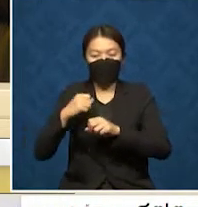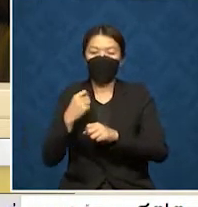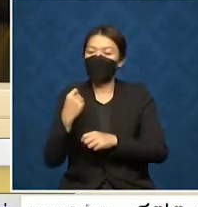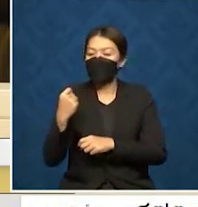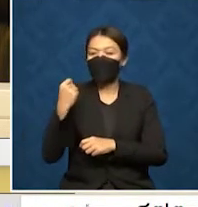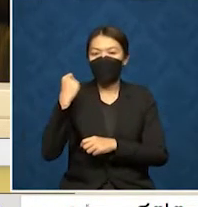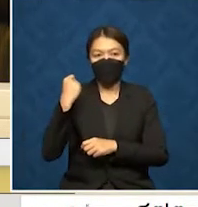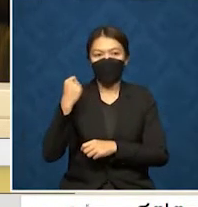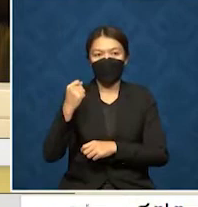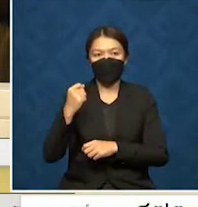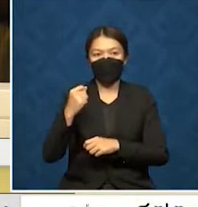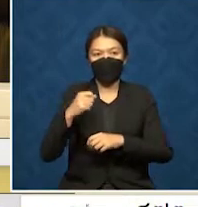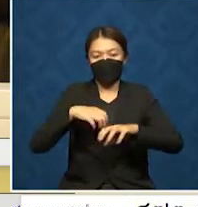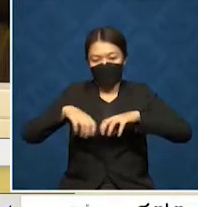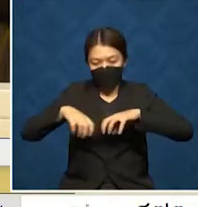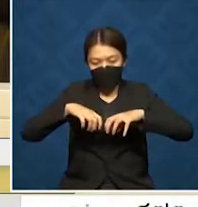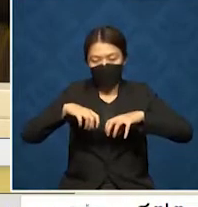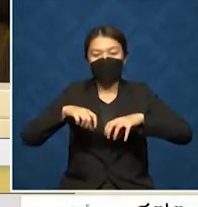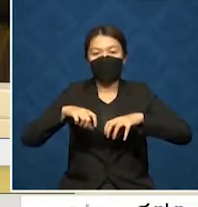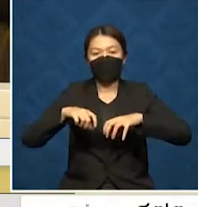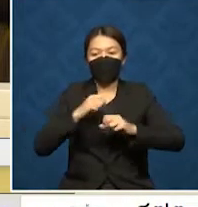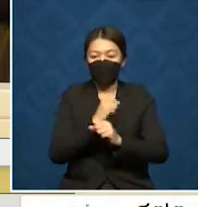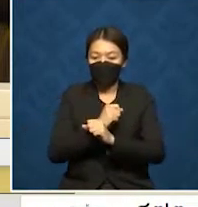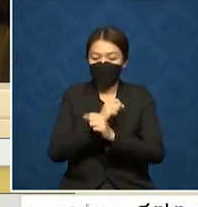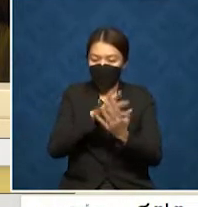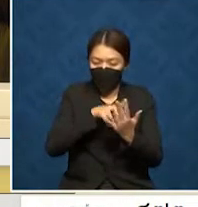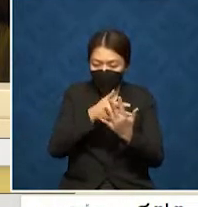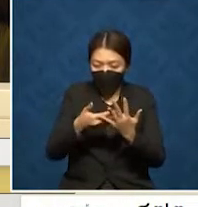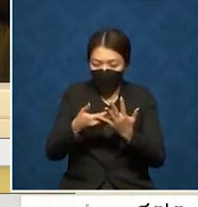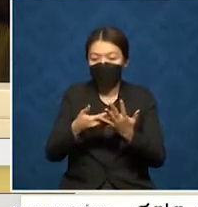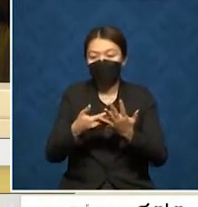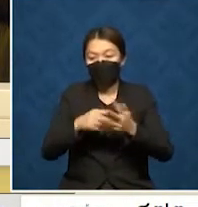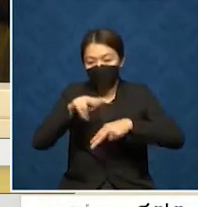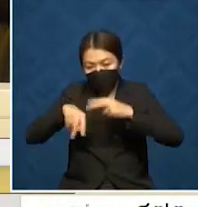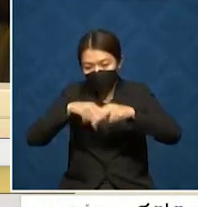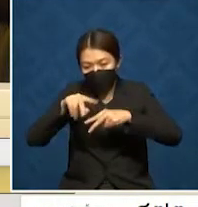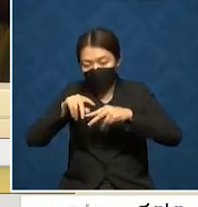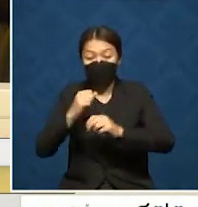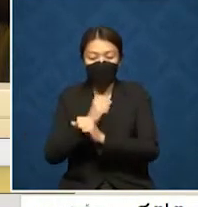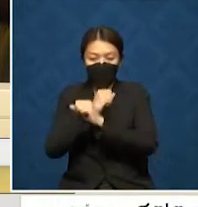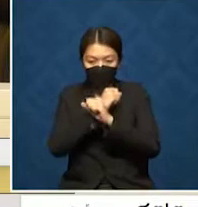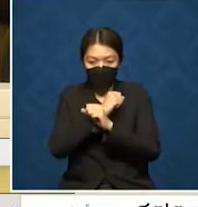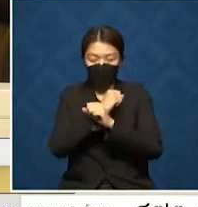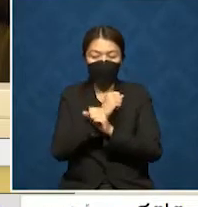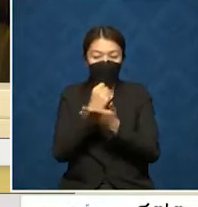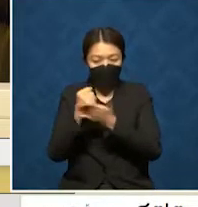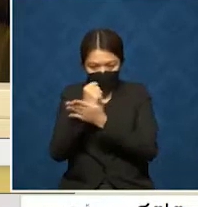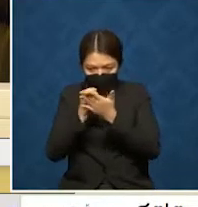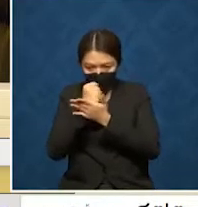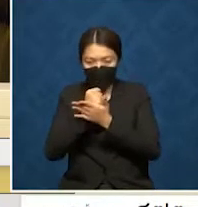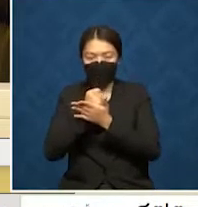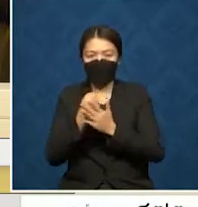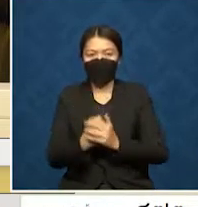ในการบริหารจัดการในเรื่องของการป้องกันและปราบปรามยาเสพติด